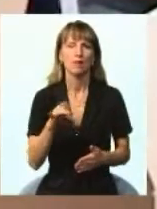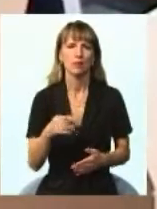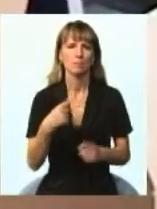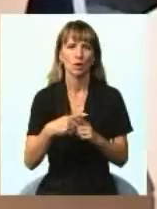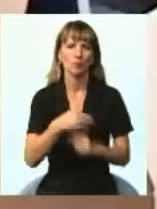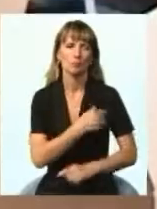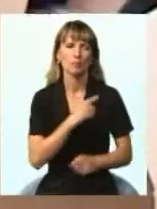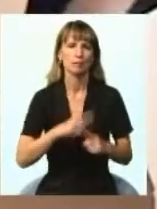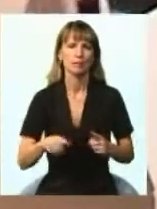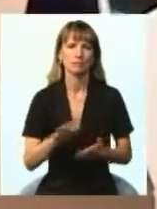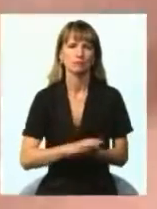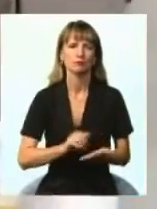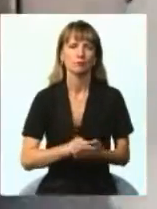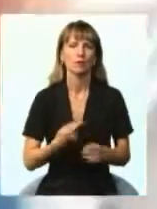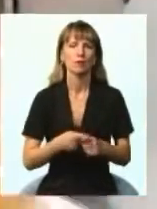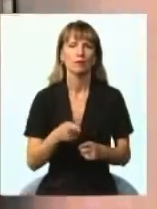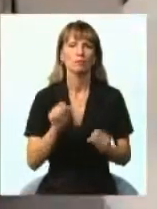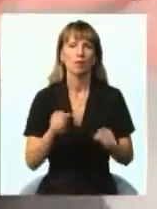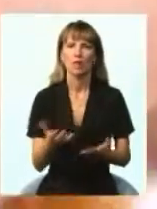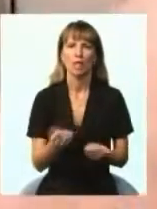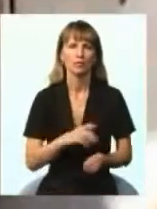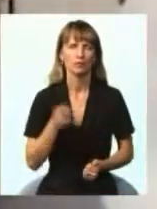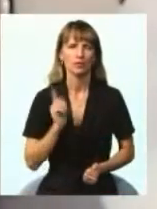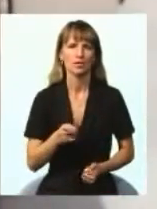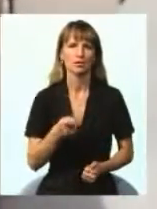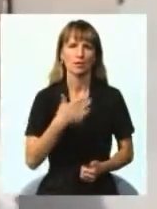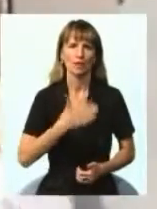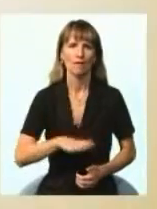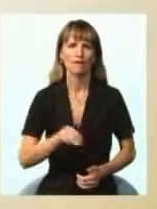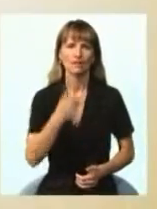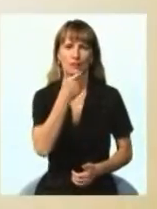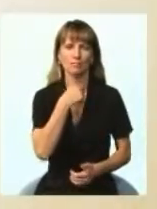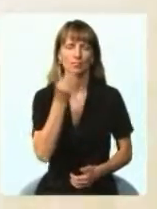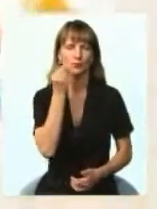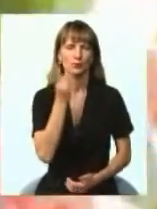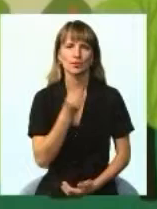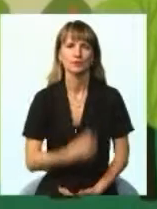та ви просто не отримаєте справжнього задоволення від смакування.